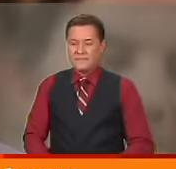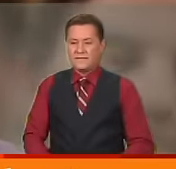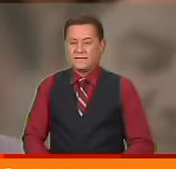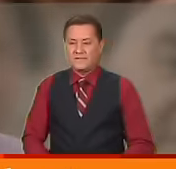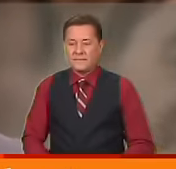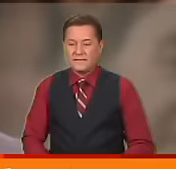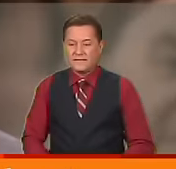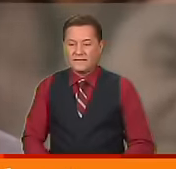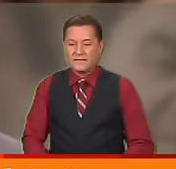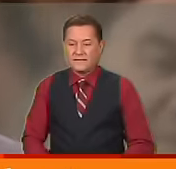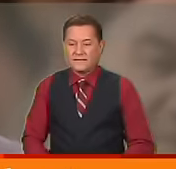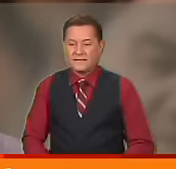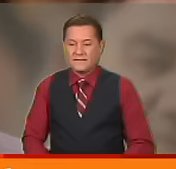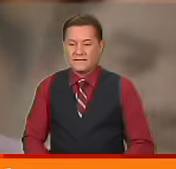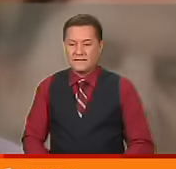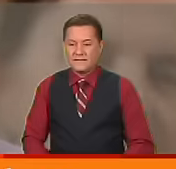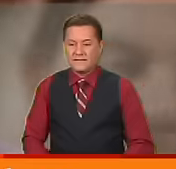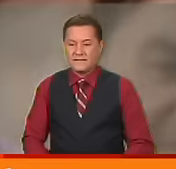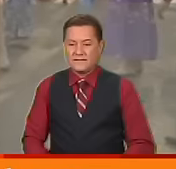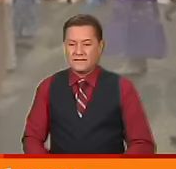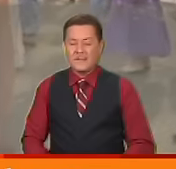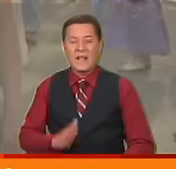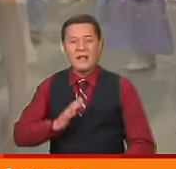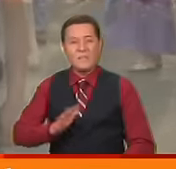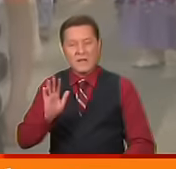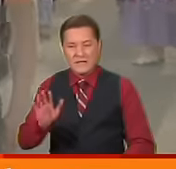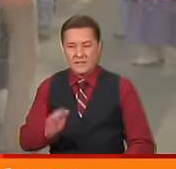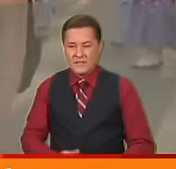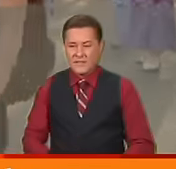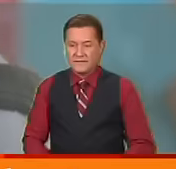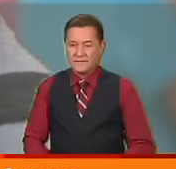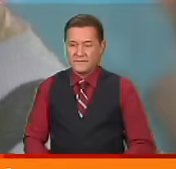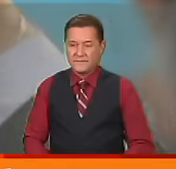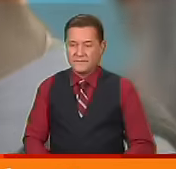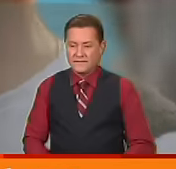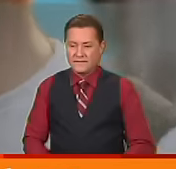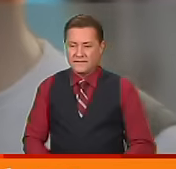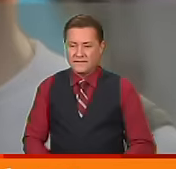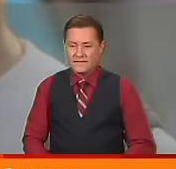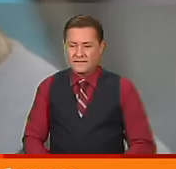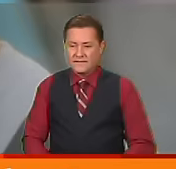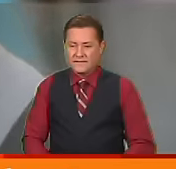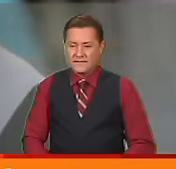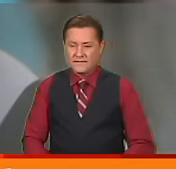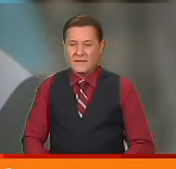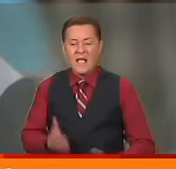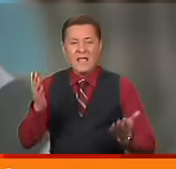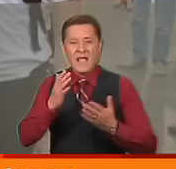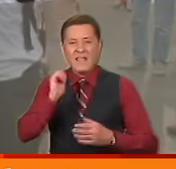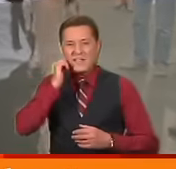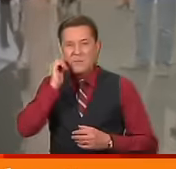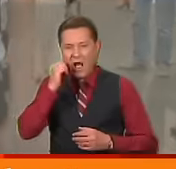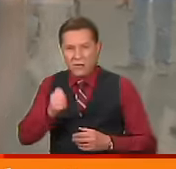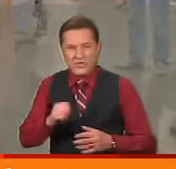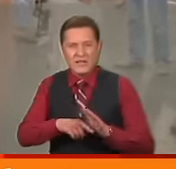Стоп! Стоп! На жаль, доведеться піти додому, тому що знайшли якісь бабушки-тітушки